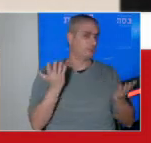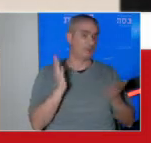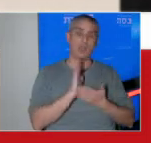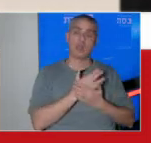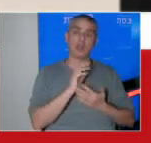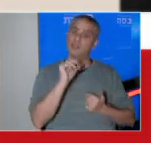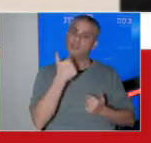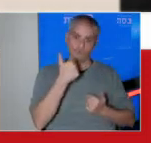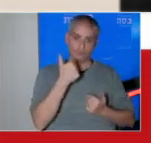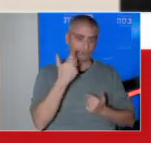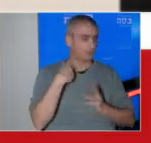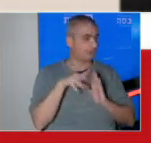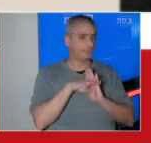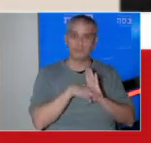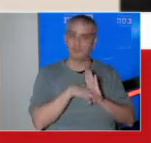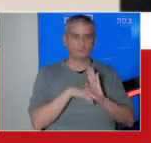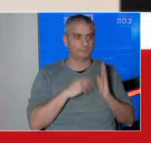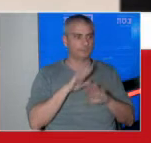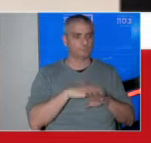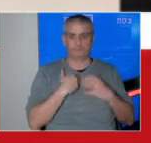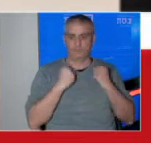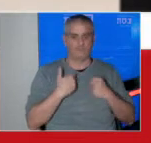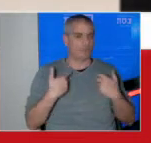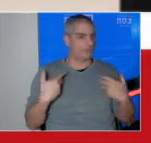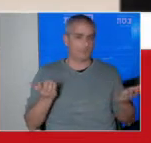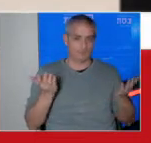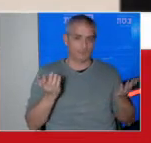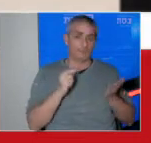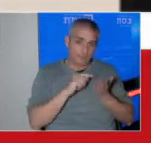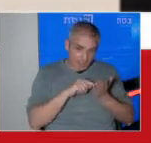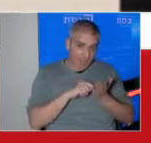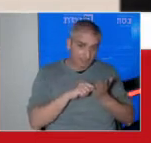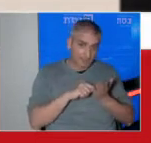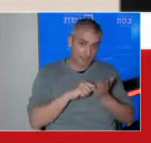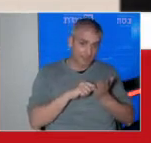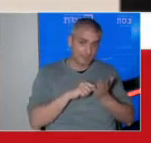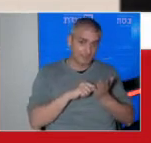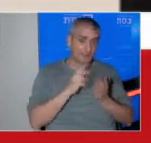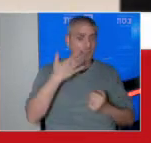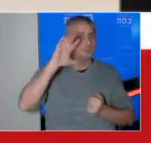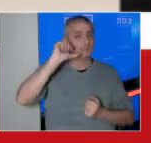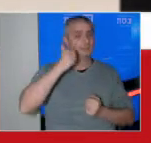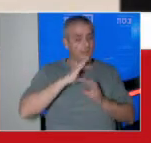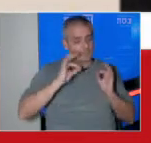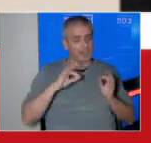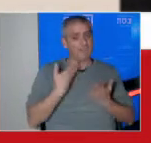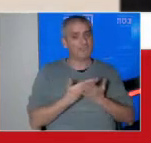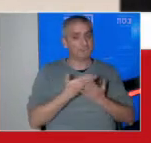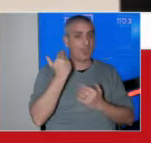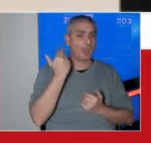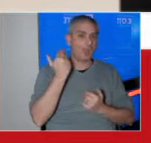ההחלטה הראשונית הייתה בתנאים של אי-ודאות מוחלטת. נכון. ולכן גם ההצבעה הראשונית וההצעה הראשונית